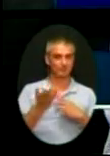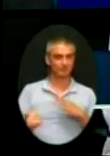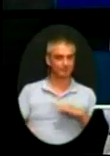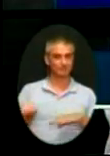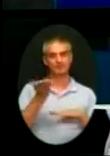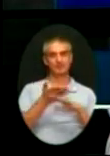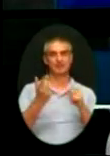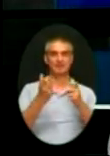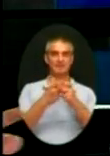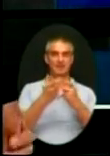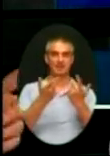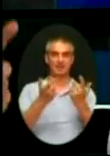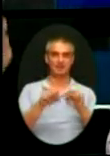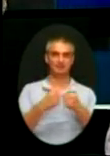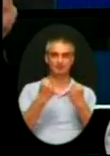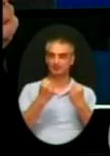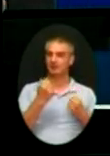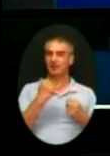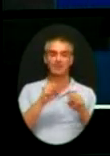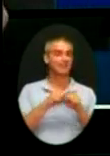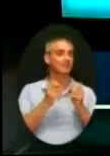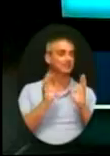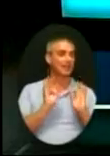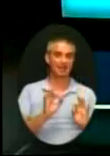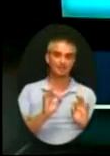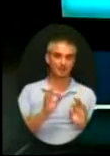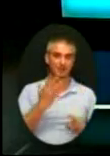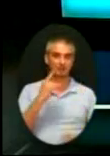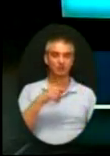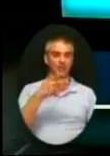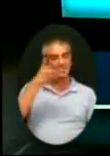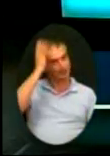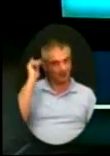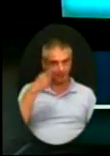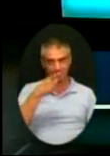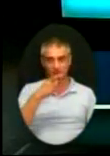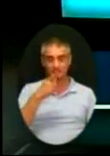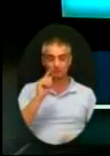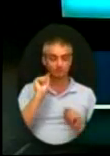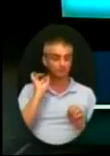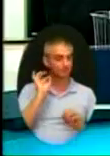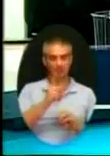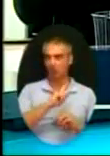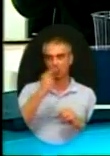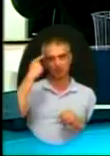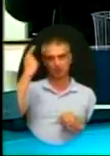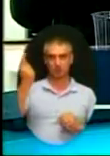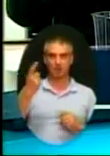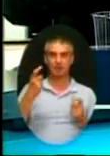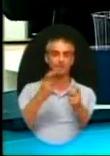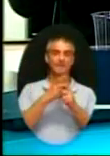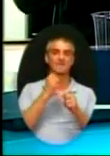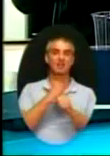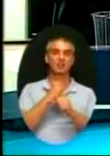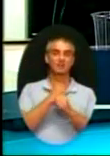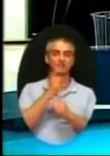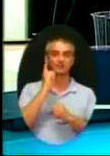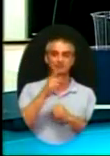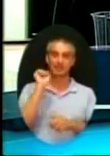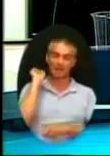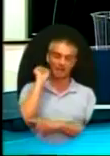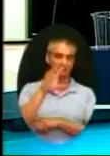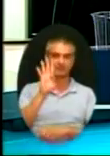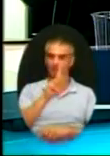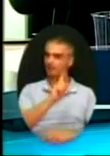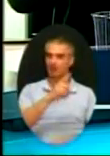להרים את המפלגה שלו מהקרשים. הנזק האמיתי היה התקיפה של יאיר לפיד, זה היה פאול לא אידיאולוגי. מפלגת העבודה צריכה לנצח